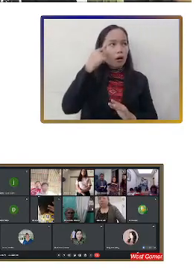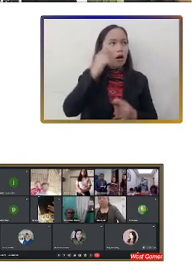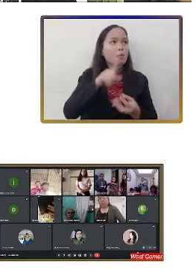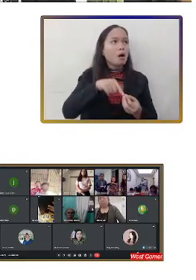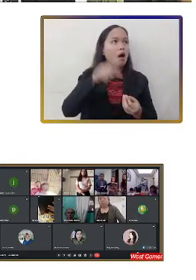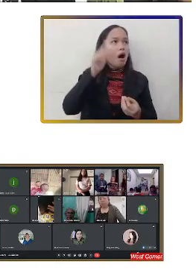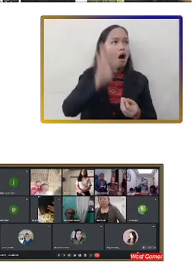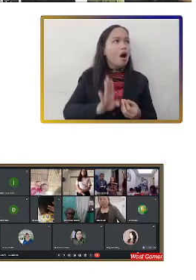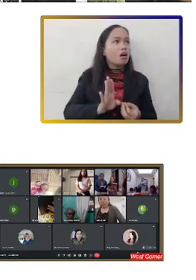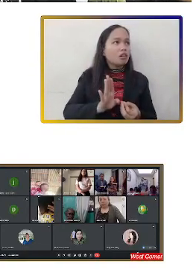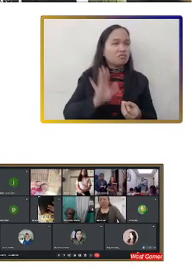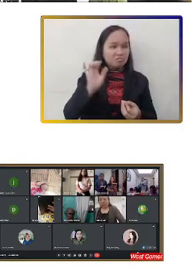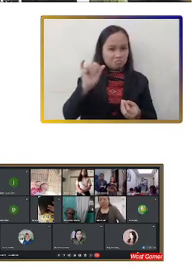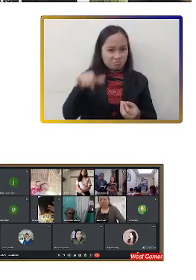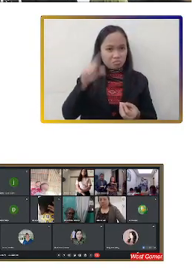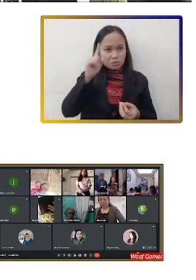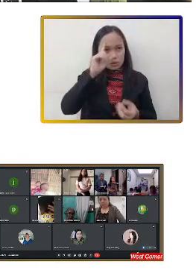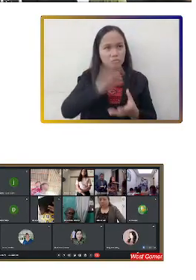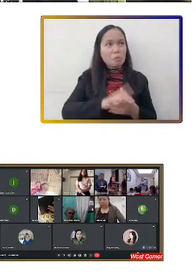hindi maka-Diyos.